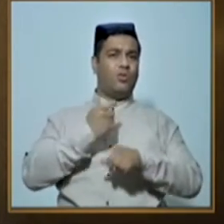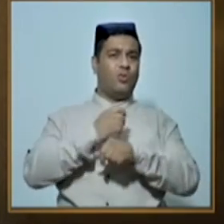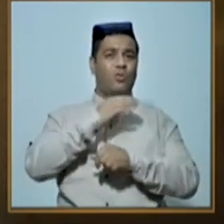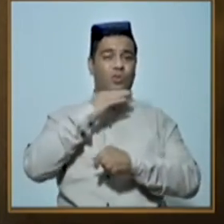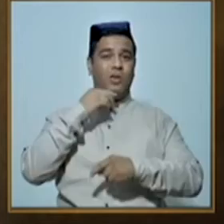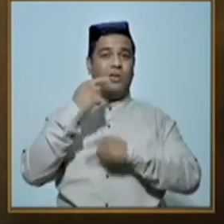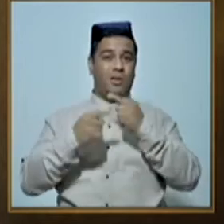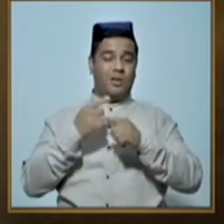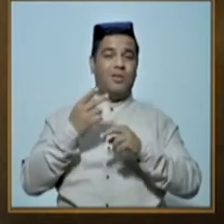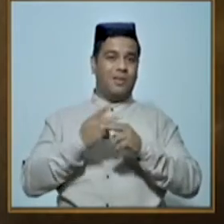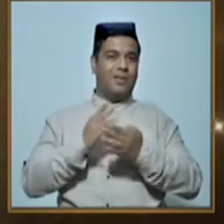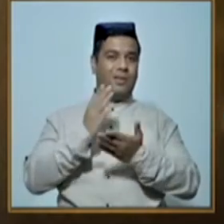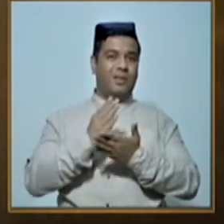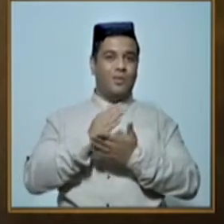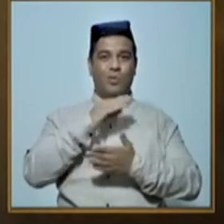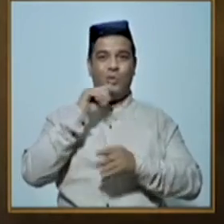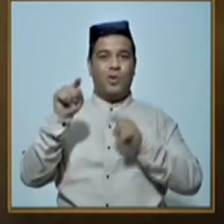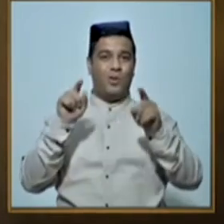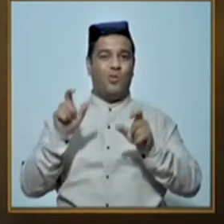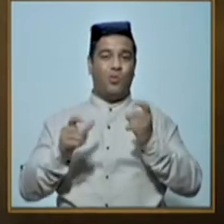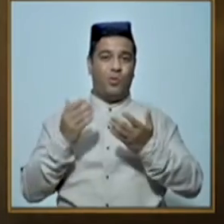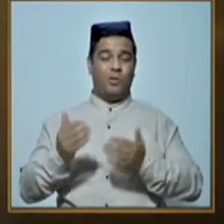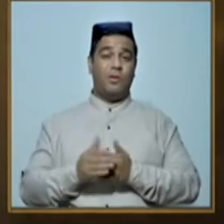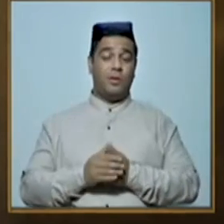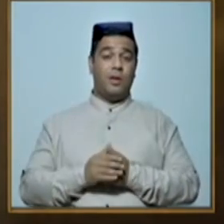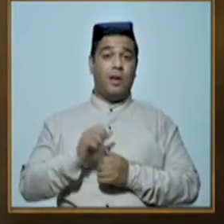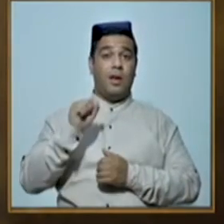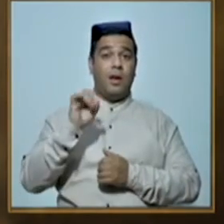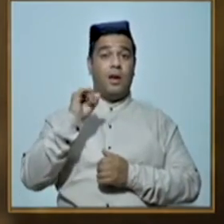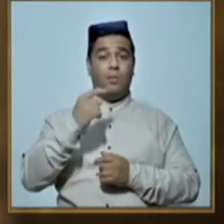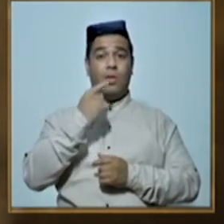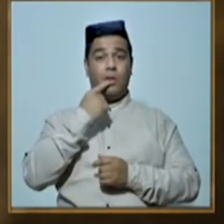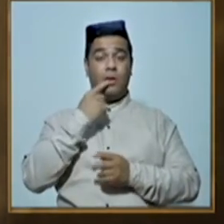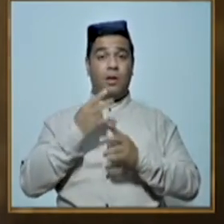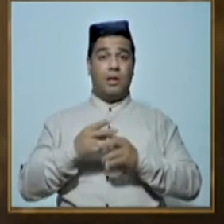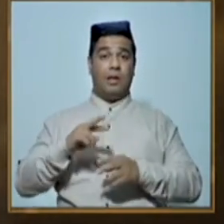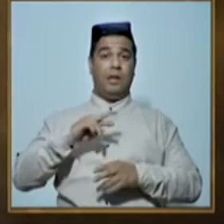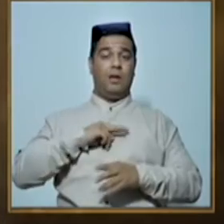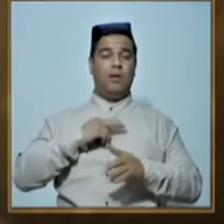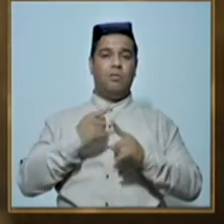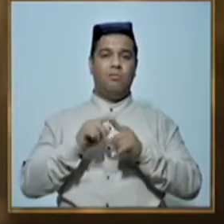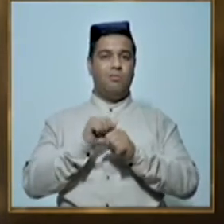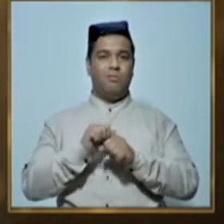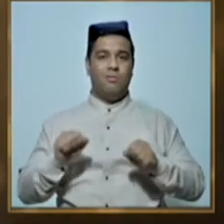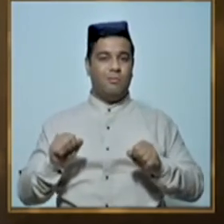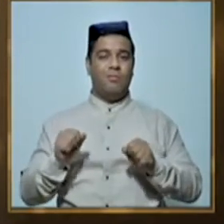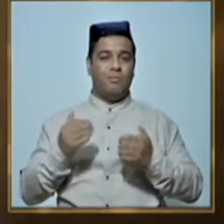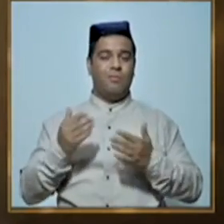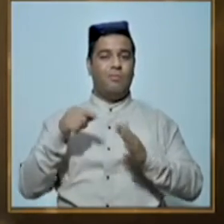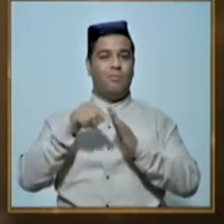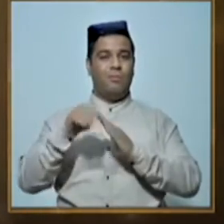nohaqdan da'vo qilishni manmanlik deyiladi. Arab tilida manmanlik degan ujub so'zining ma'nosi